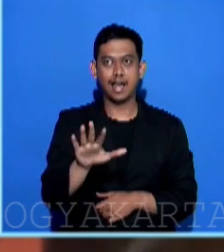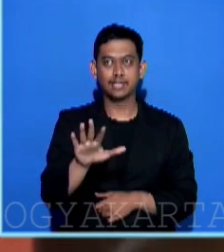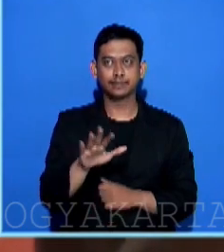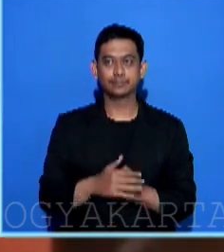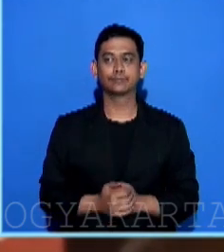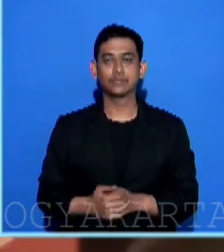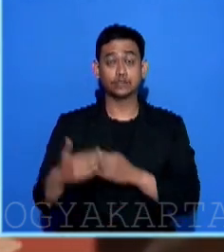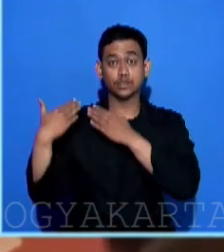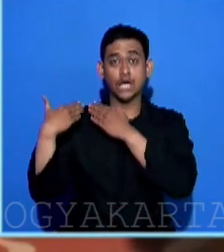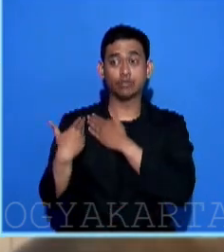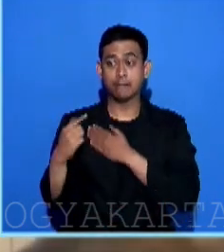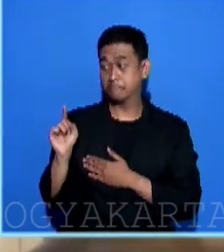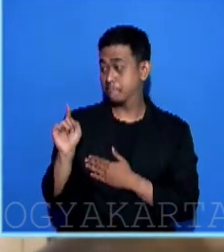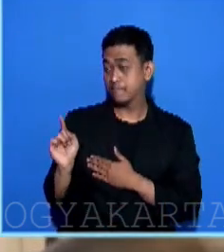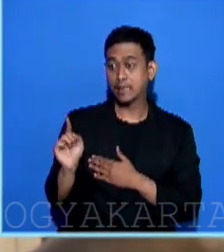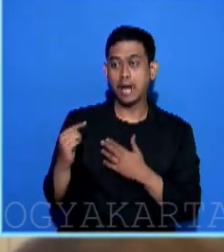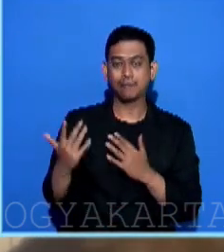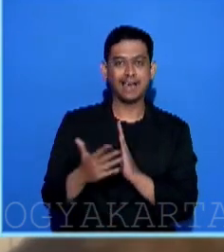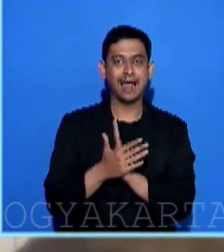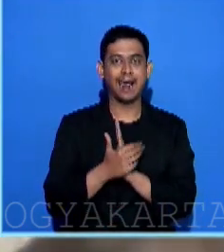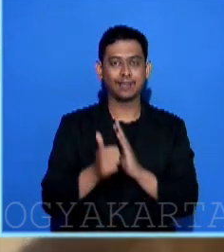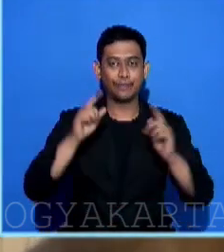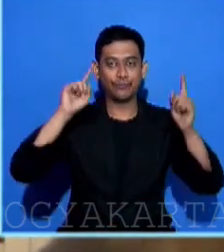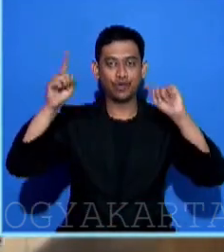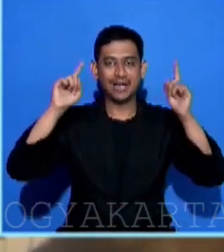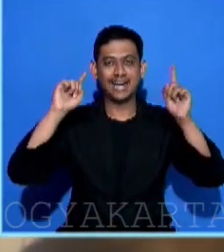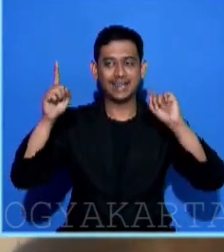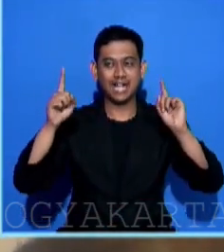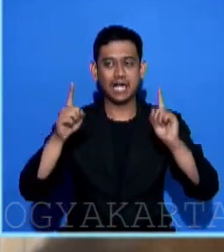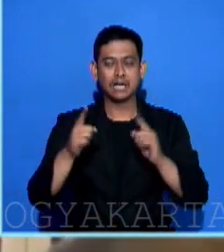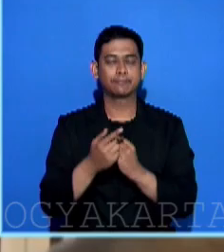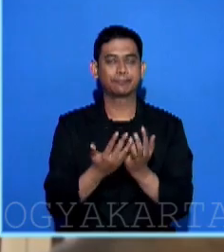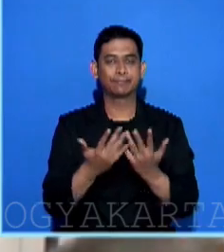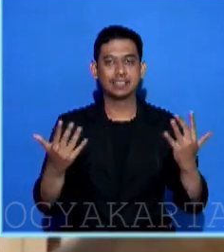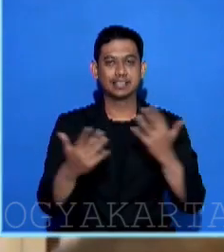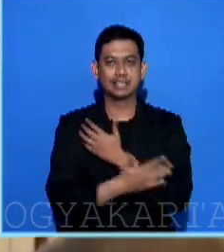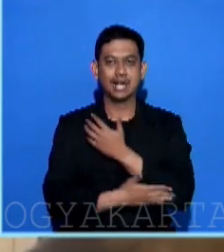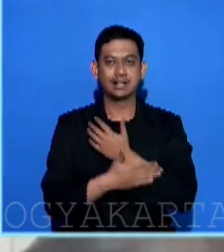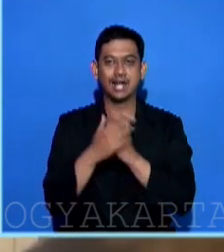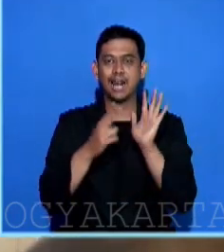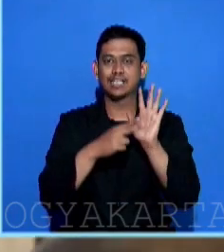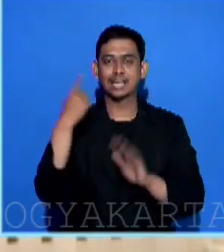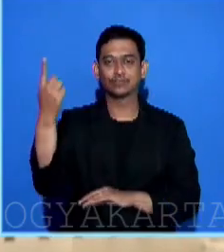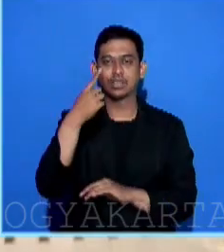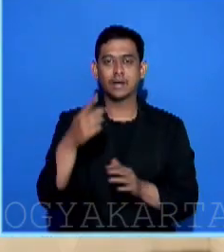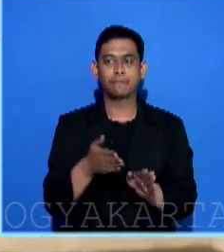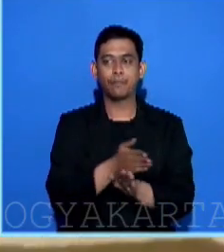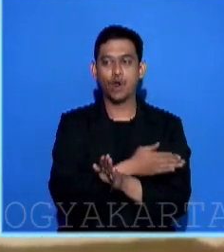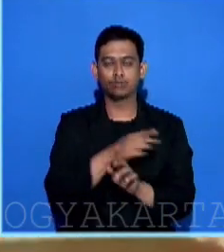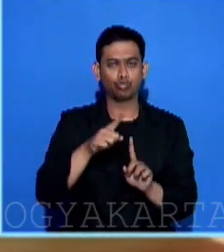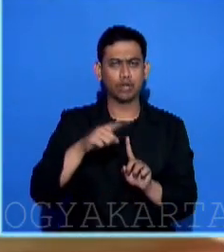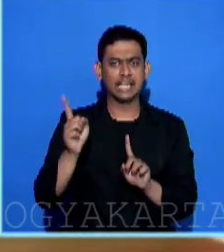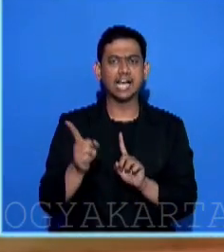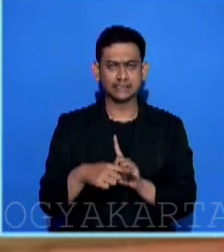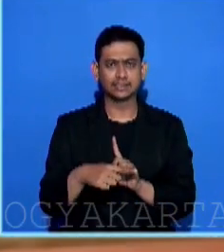parwira staf ahli Kasat bidang politik keamanan Nal sedangkan brien TNI Zainul Bahar sebelumnya bertugas sebagai perwira menengah